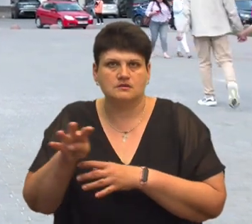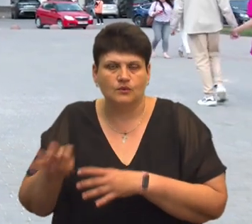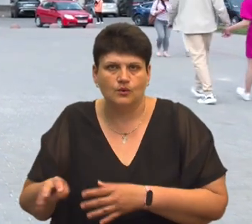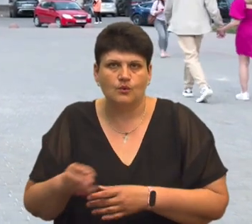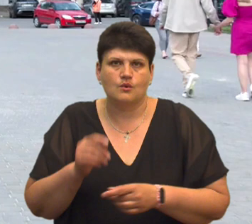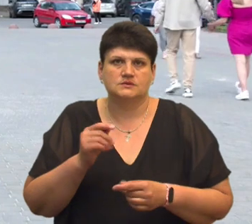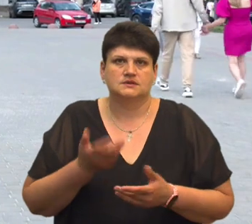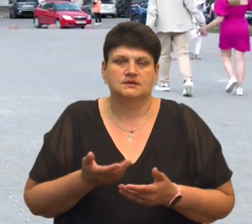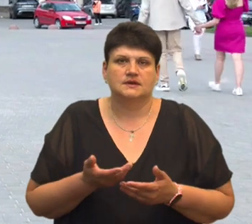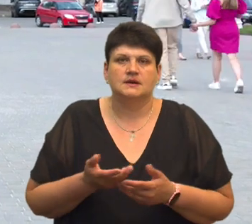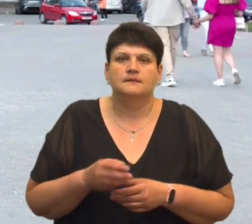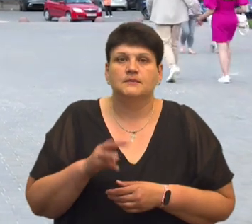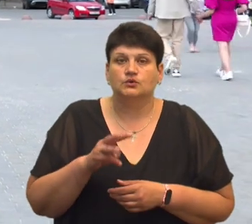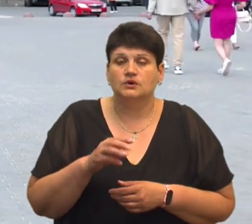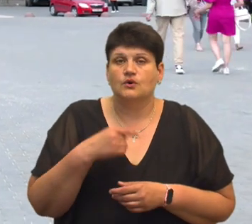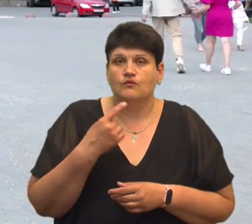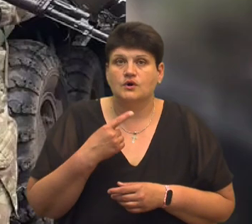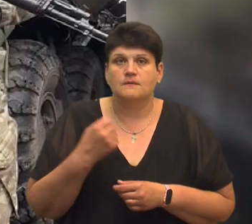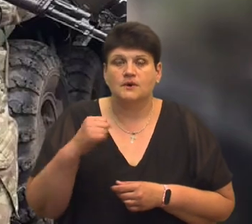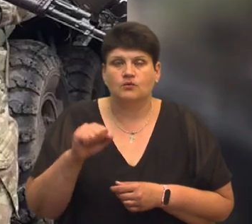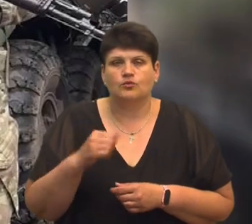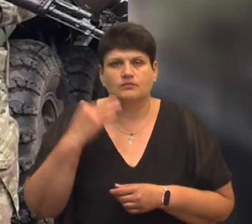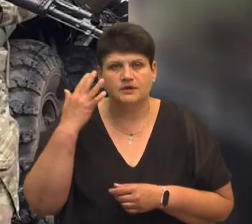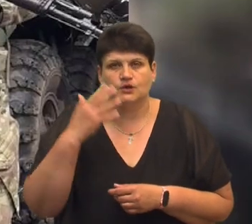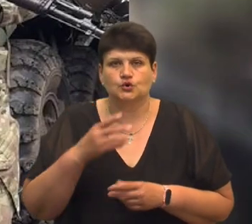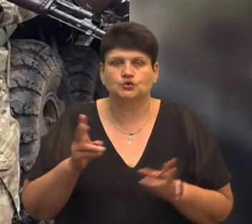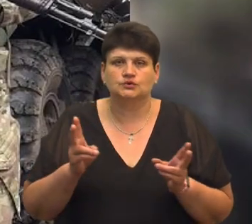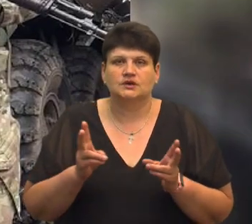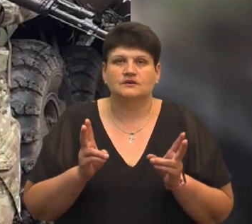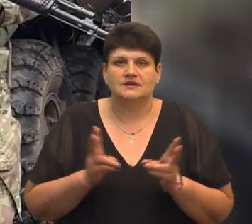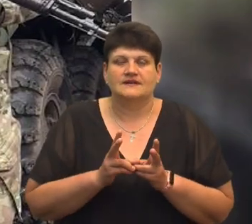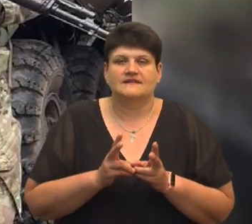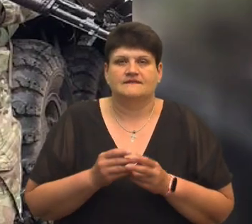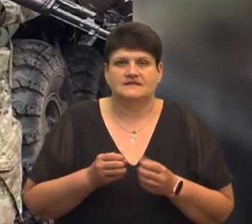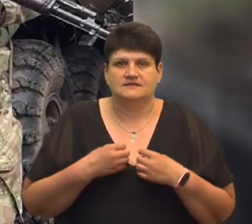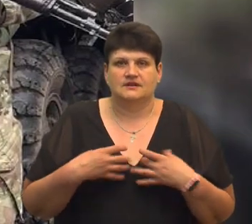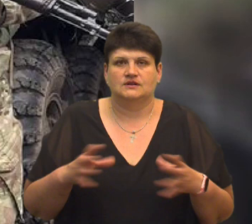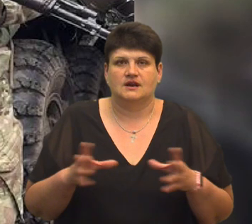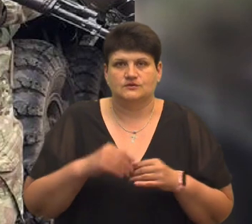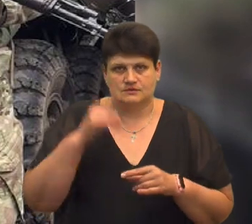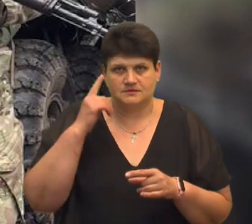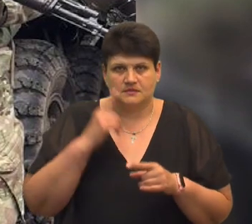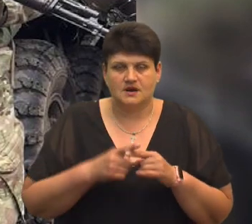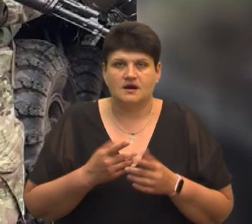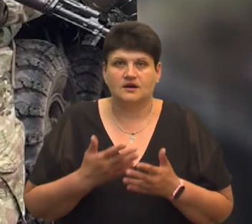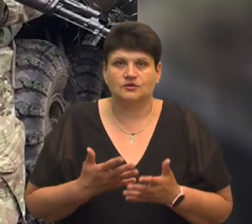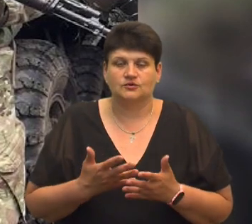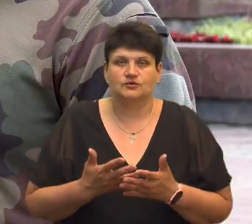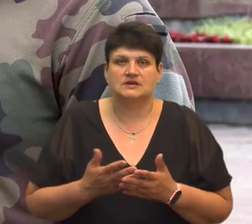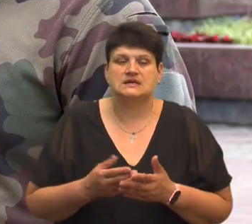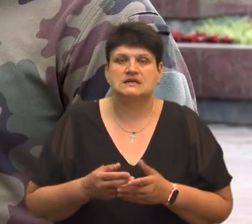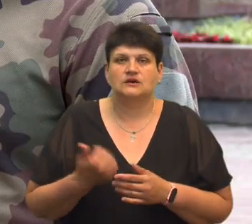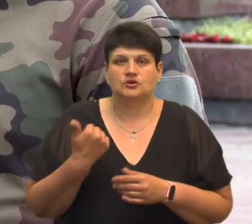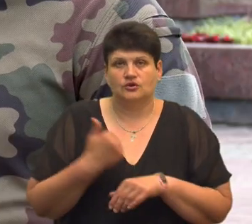обстріли. Микола розповідає, перемогу мріють відсвяткувати разом з братом, теж військовослужбовцем. На дану хвилину задача вибити